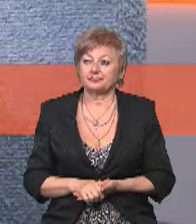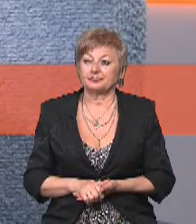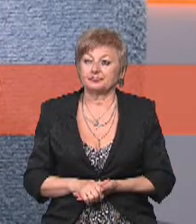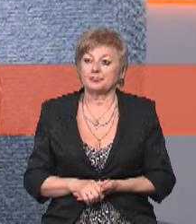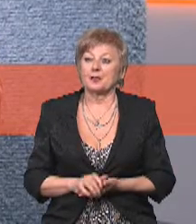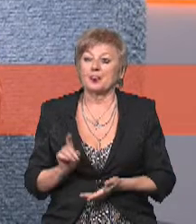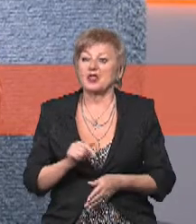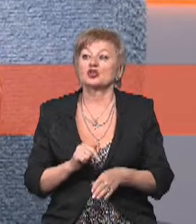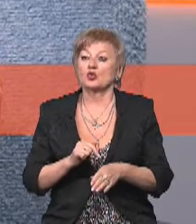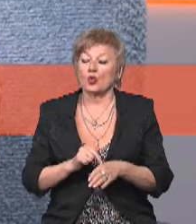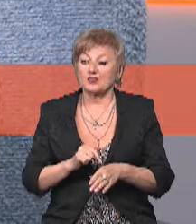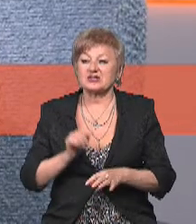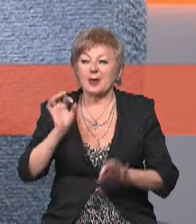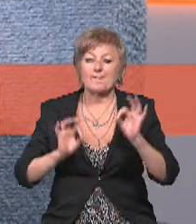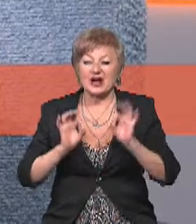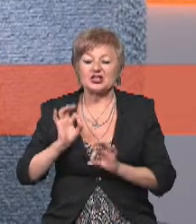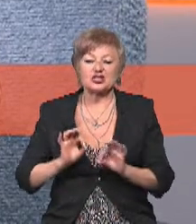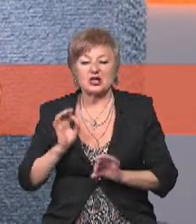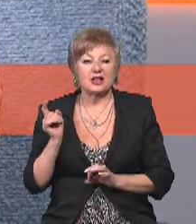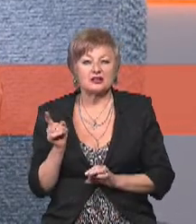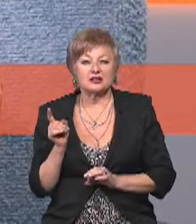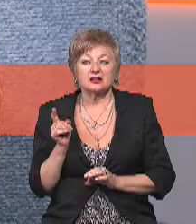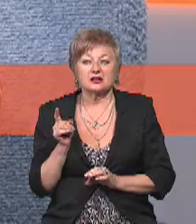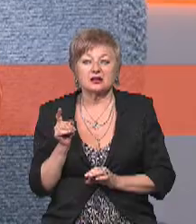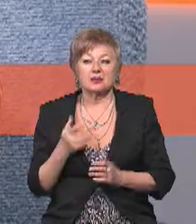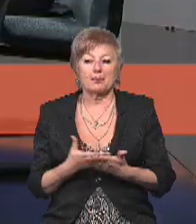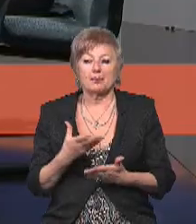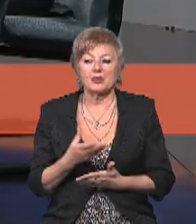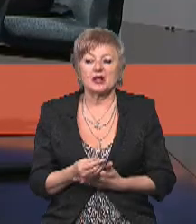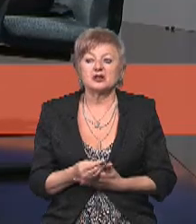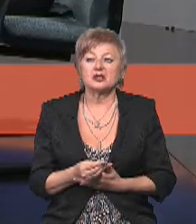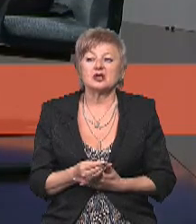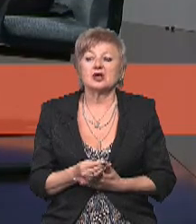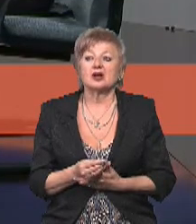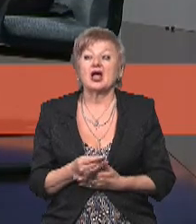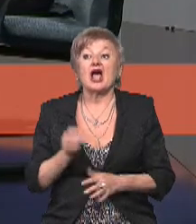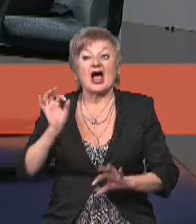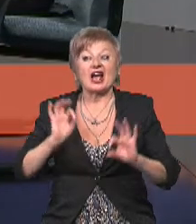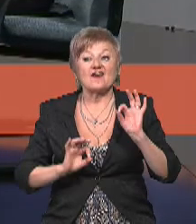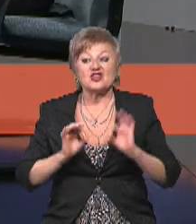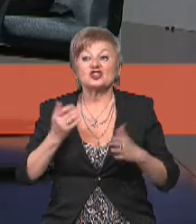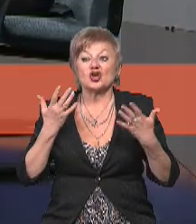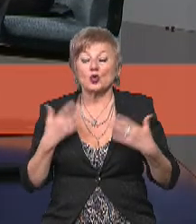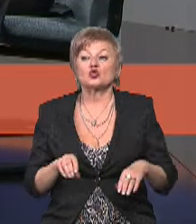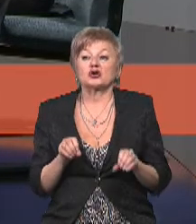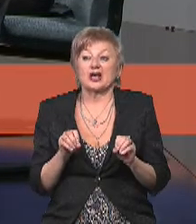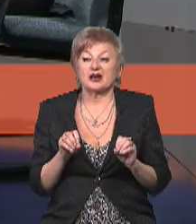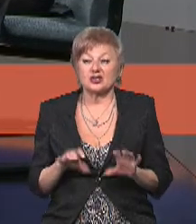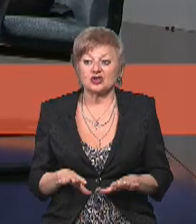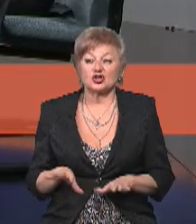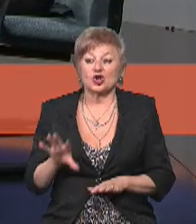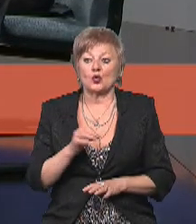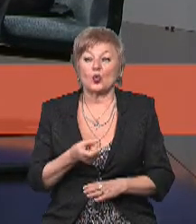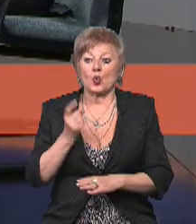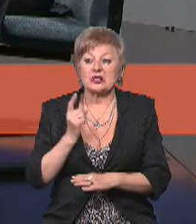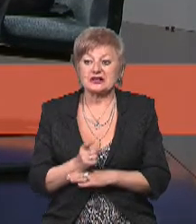Ну, так вот. Да, что касается коэффициентов, там была первая теза о том, что, значит, коэффициенты уже решения о запрете